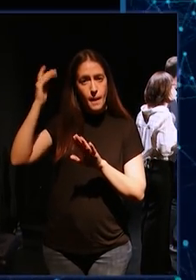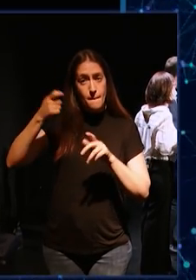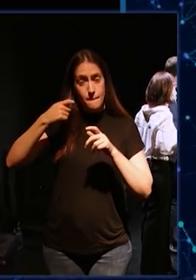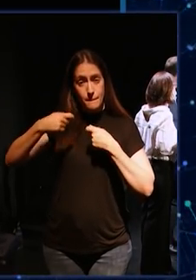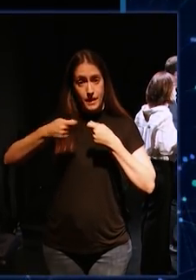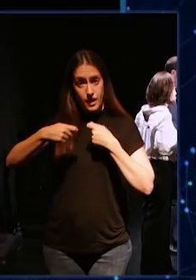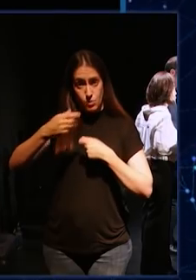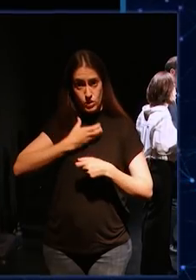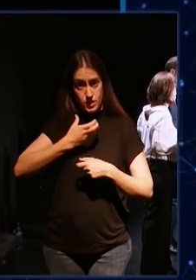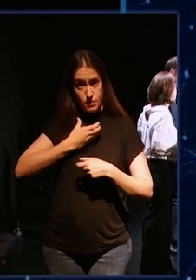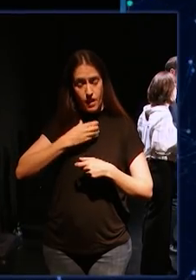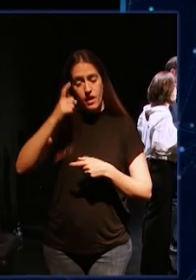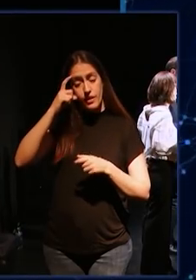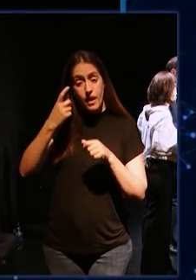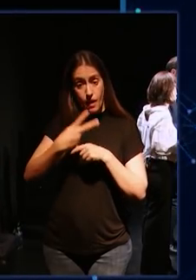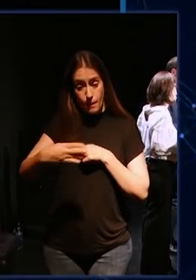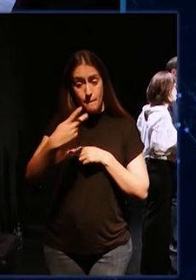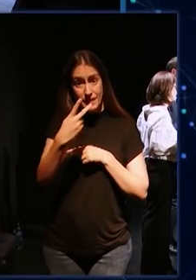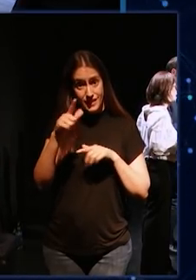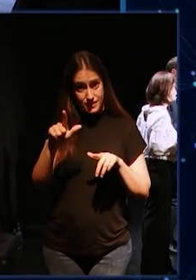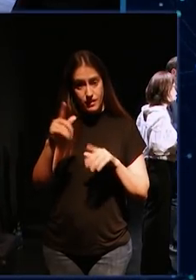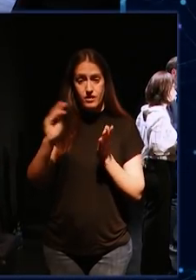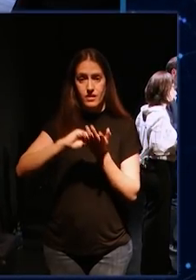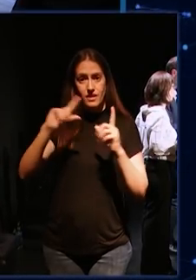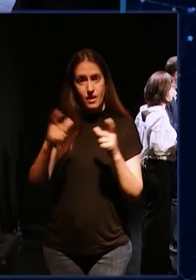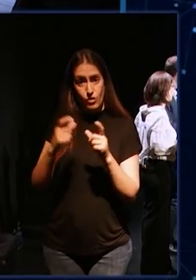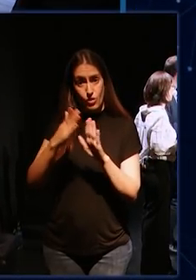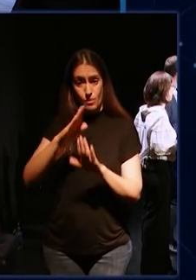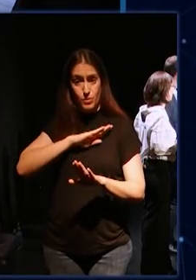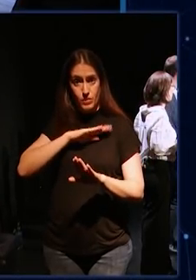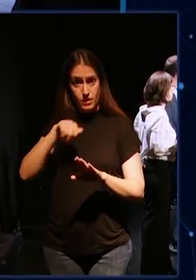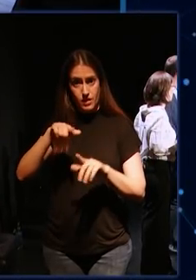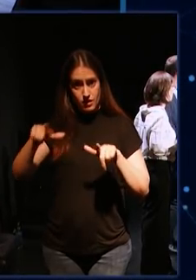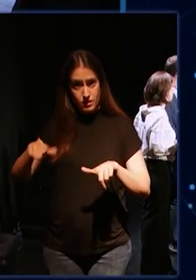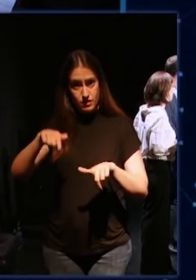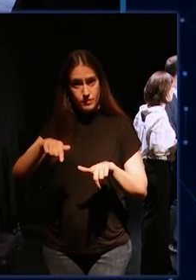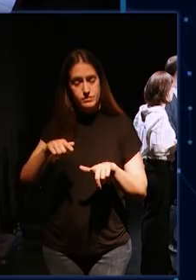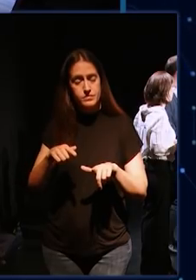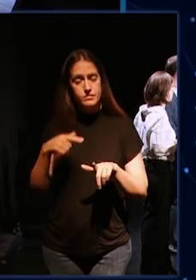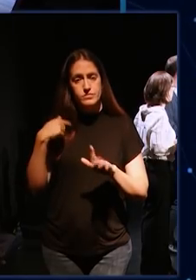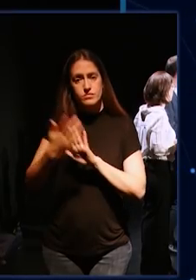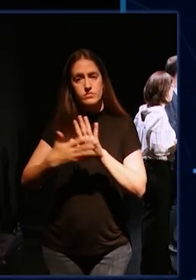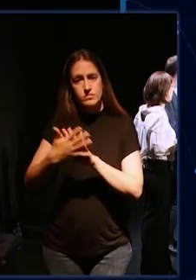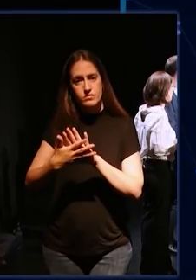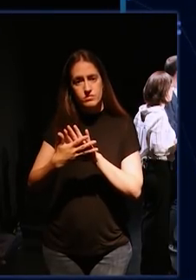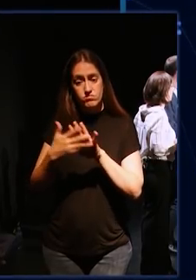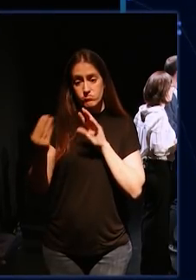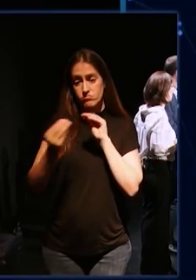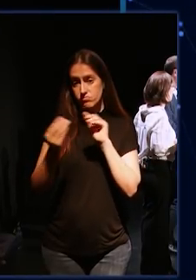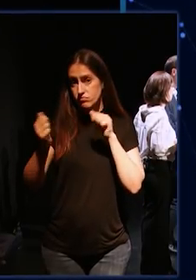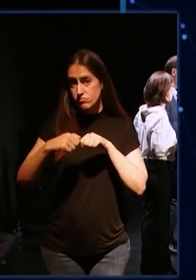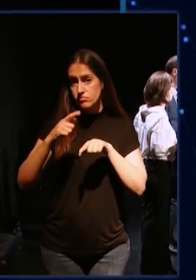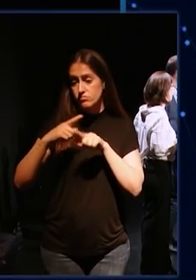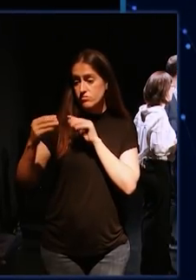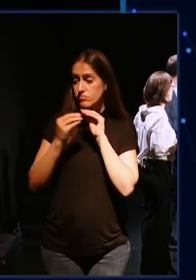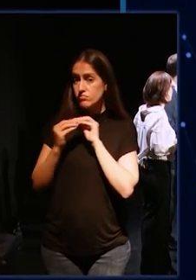municipal i el dia 27 ens tornarem a trobar amb la propietat i proposarem un consens de tots els